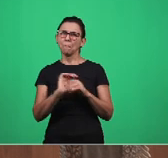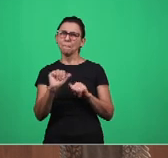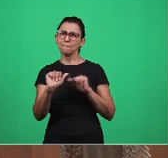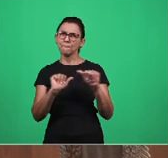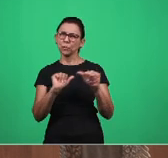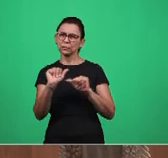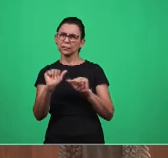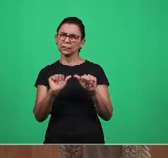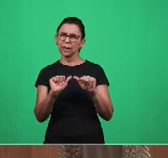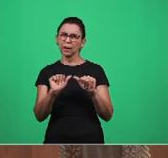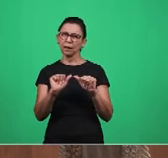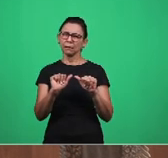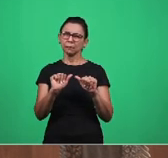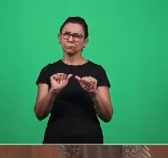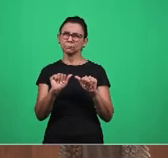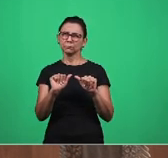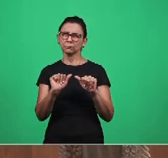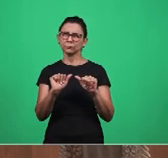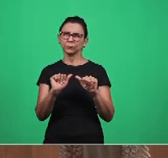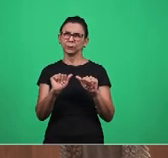l'objectif d'avoir